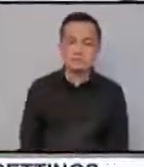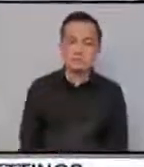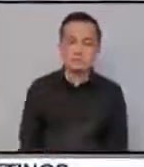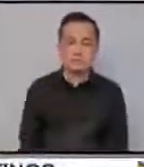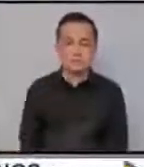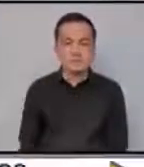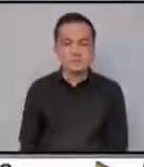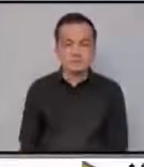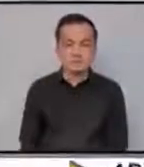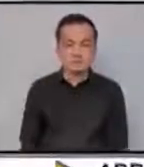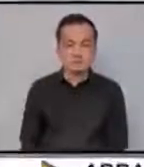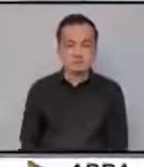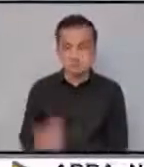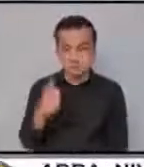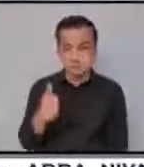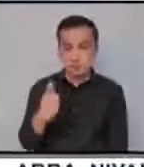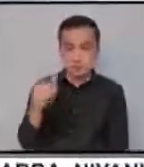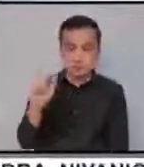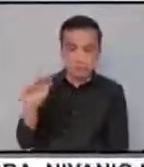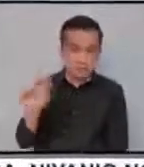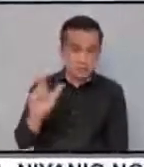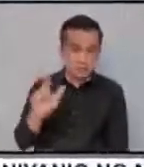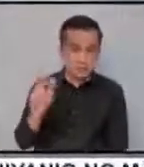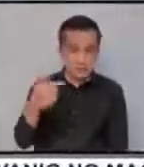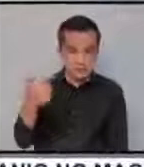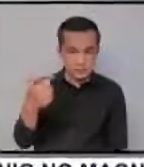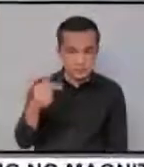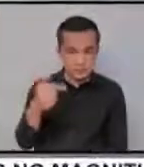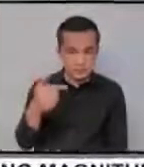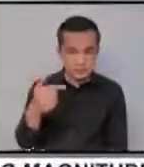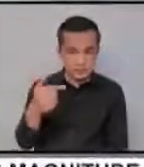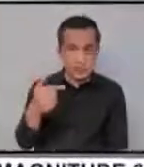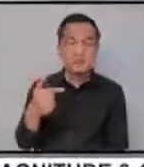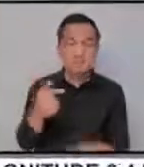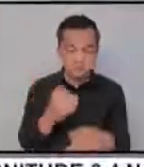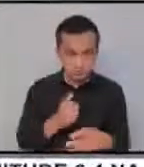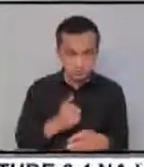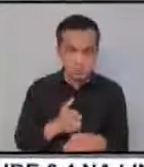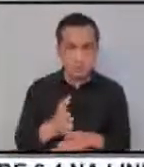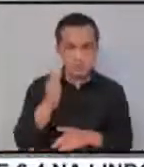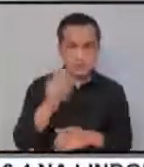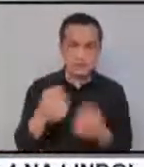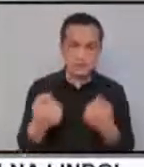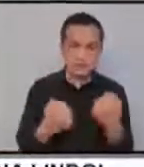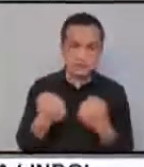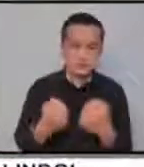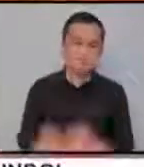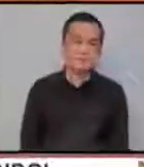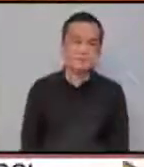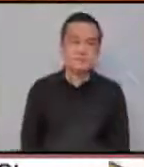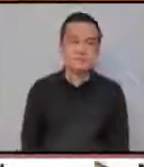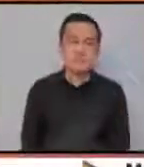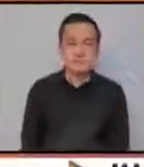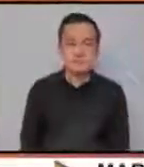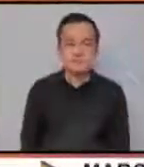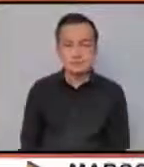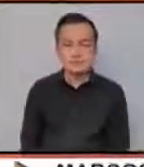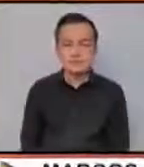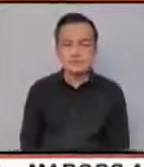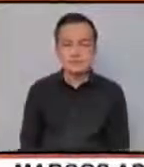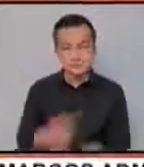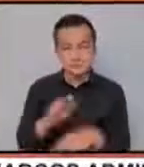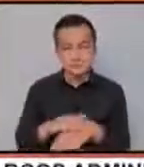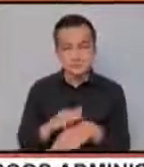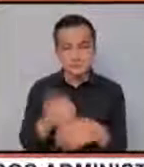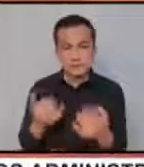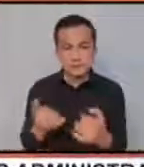o napatuloy kayo na ating mga kasama dyan, ay tuloy-tuloy na ang inyong pagmamaneho. Paalala sa ating mga mananakay na babiyahe ngayong araw ay pinatutupad ang